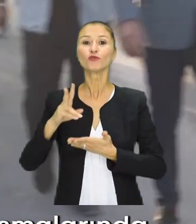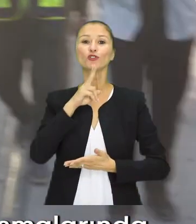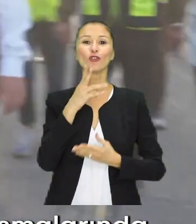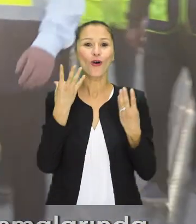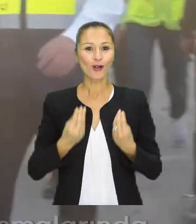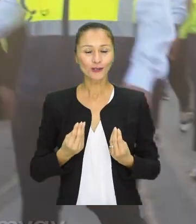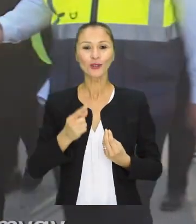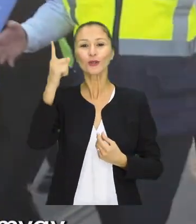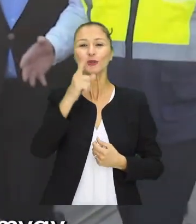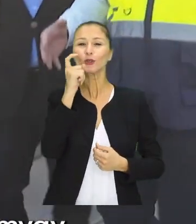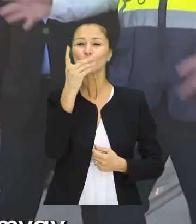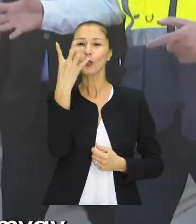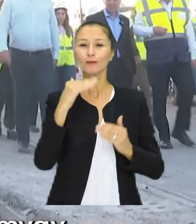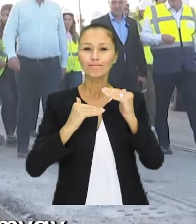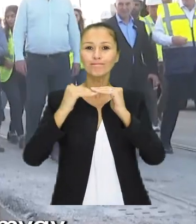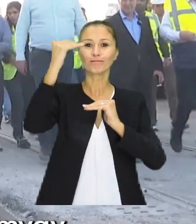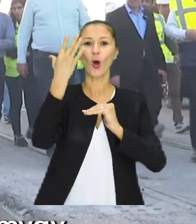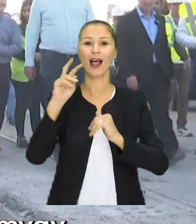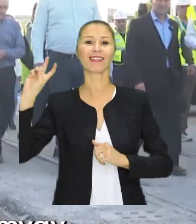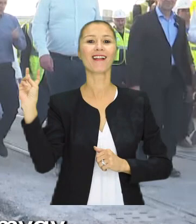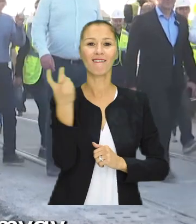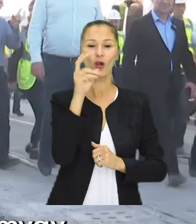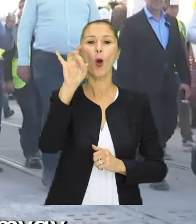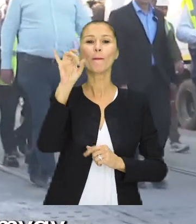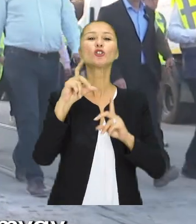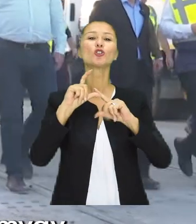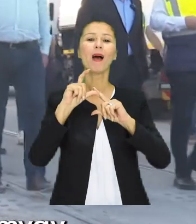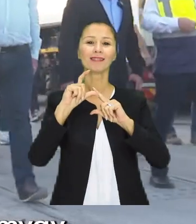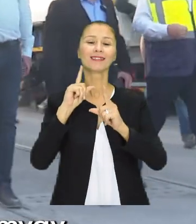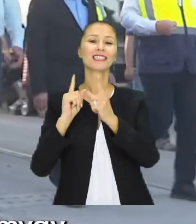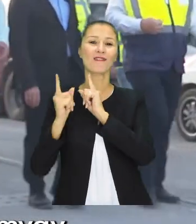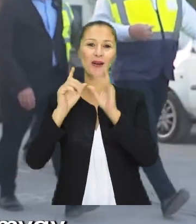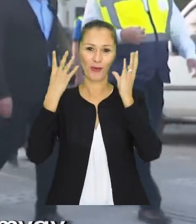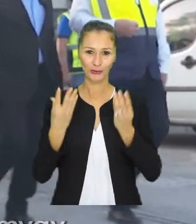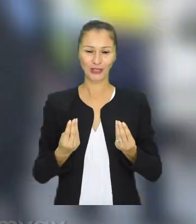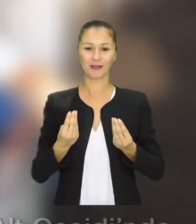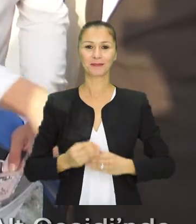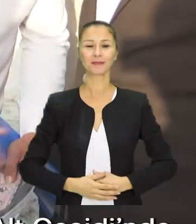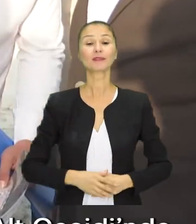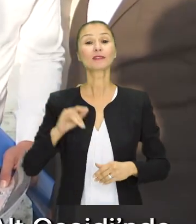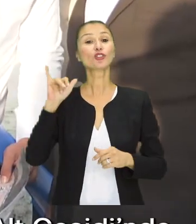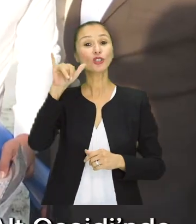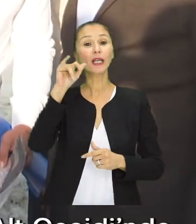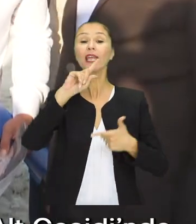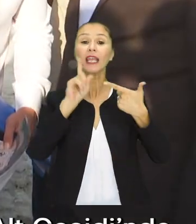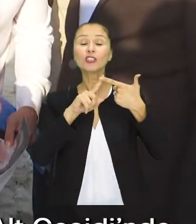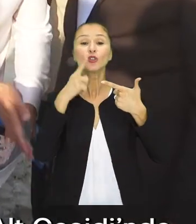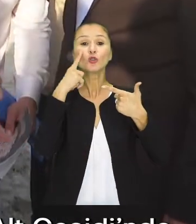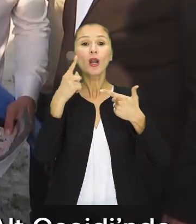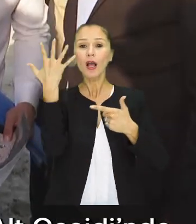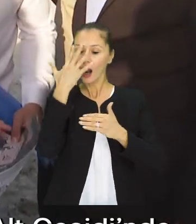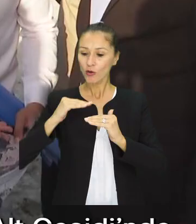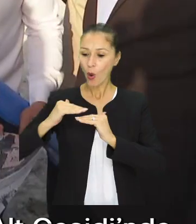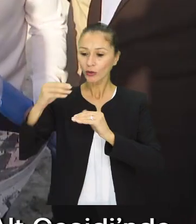çalışmalarında sona gelindi. %94'ü tamamlanan tramvay 15 Şubat'ta seferlere başlayacak. Çiğli 2. Anajet